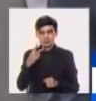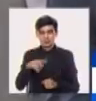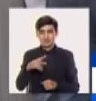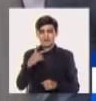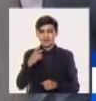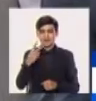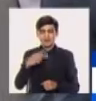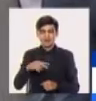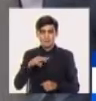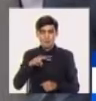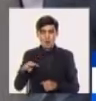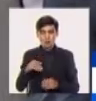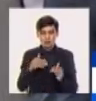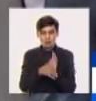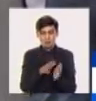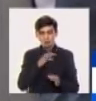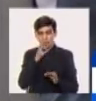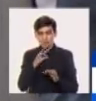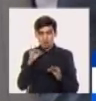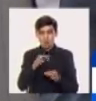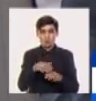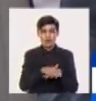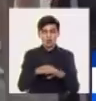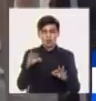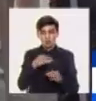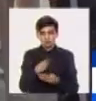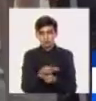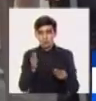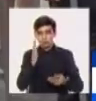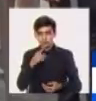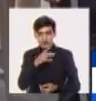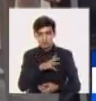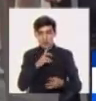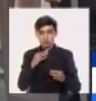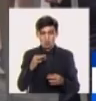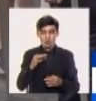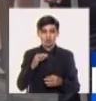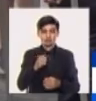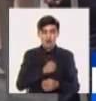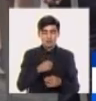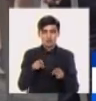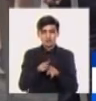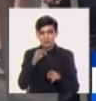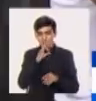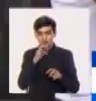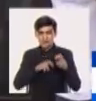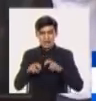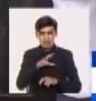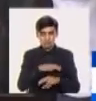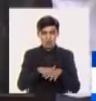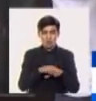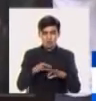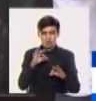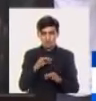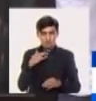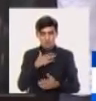430 түрлі препарат келді, оны қала аудан жұртына бөліп береміз деген еді. Өкінішке орай таблетка іздеп сандалып жүрген жұрттың қарасы көп.